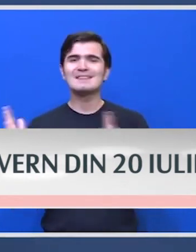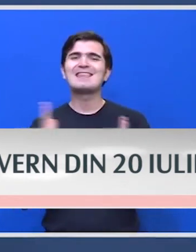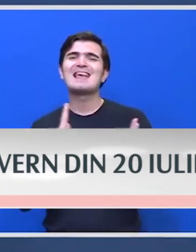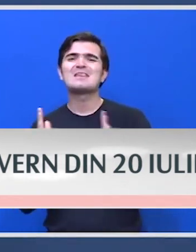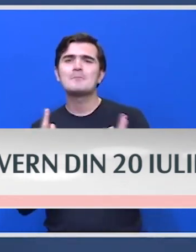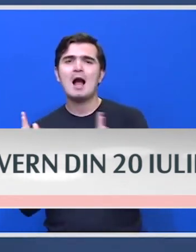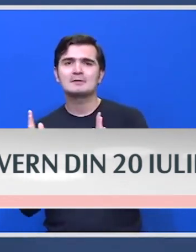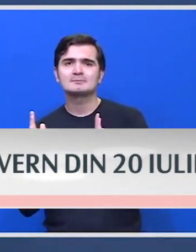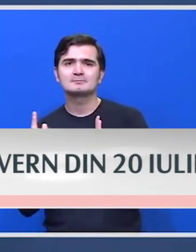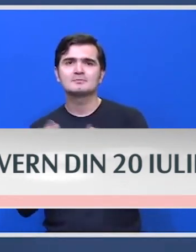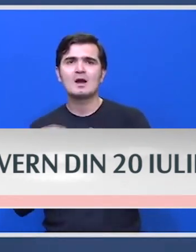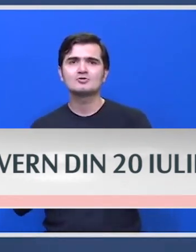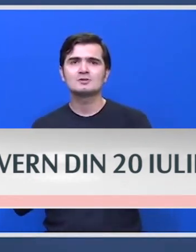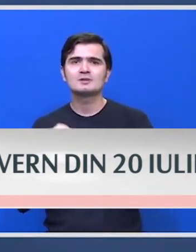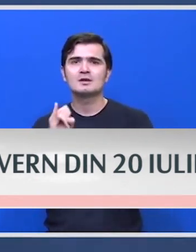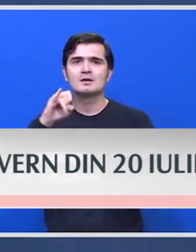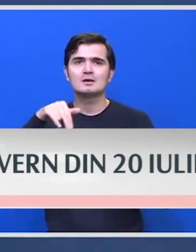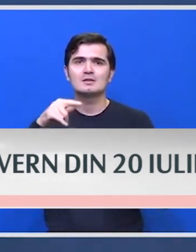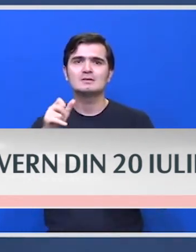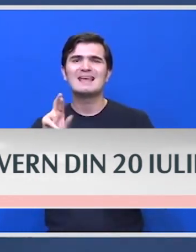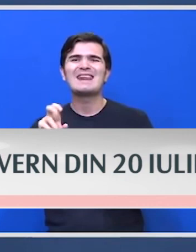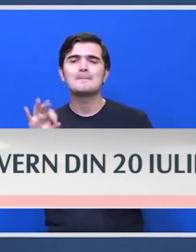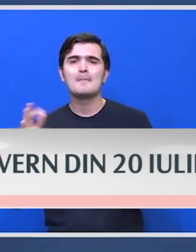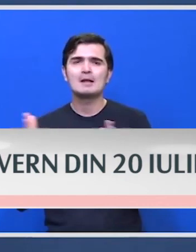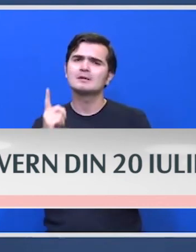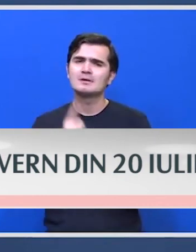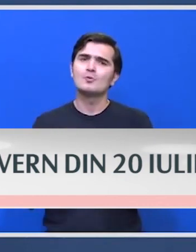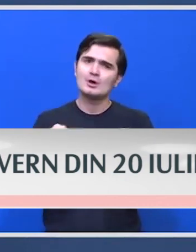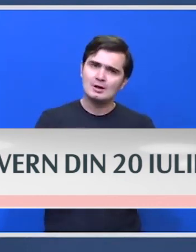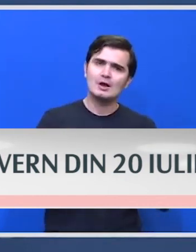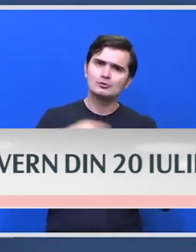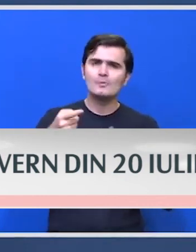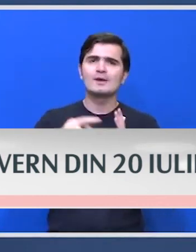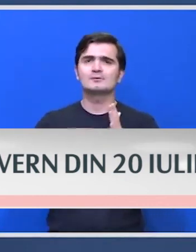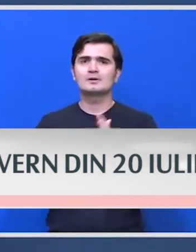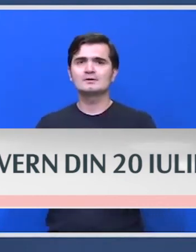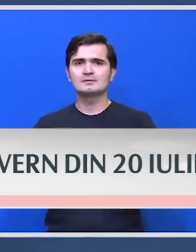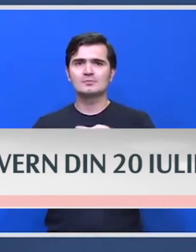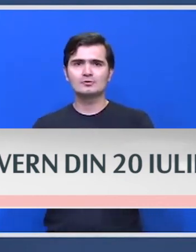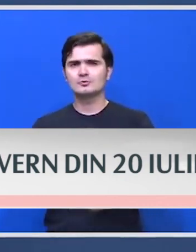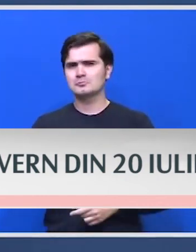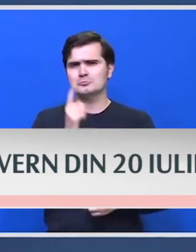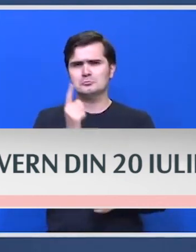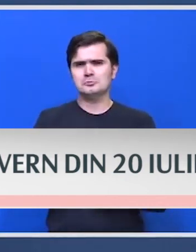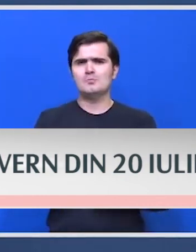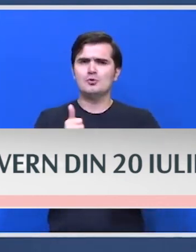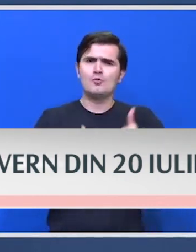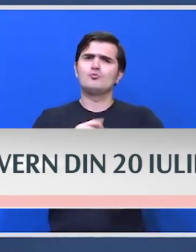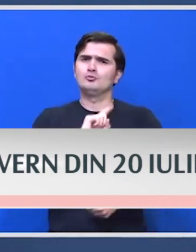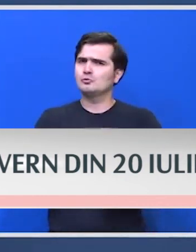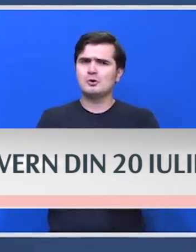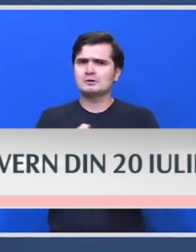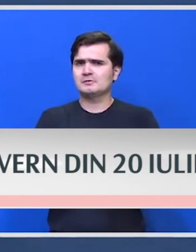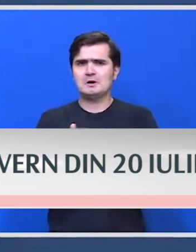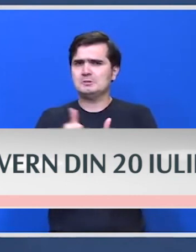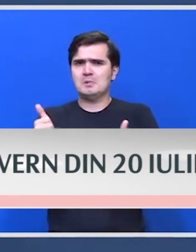Aceste interimate trebuie încheiate și se organizează această procedură. Ea, într-adevăr, nu trebuie. Concursul poate fi lansat, nu